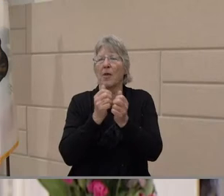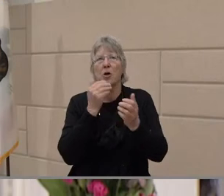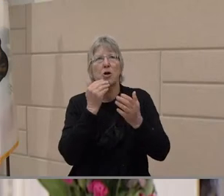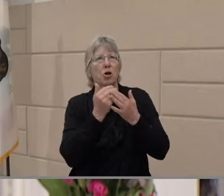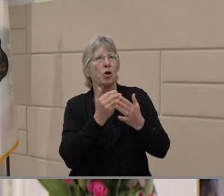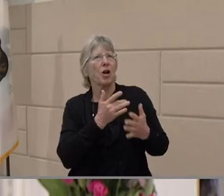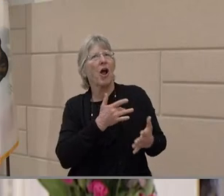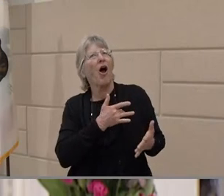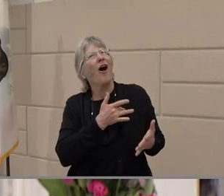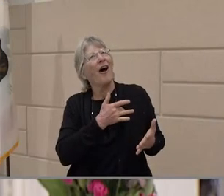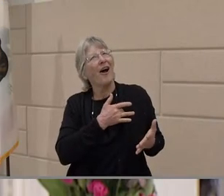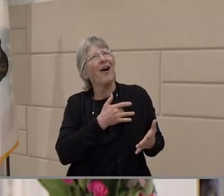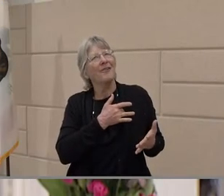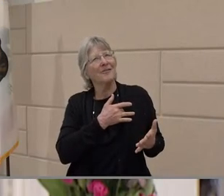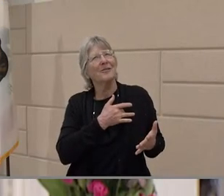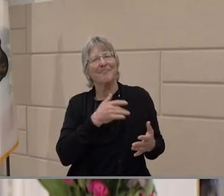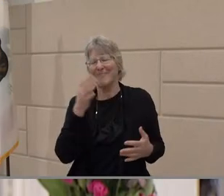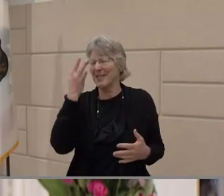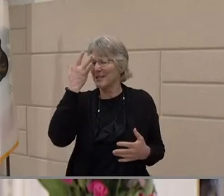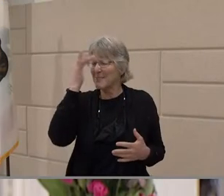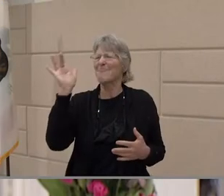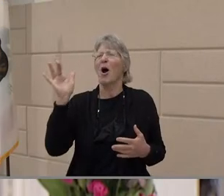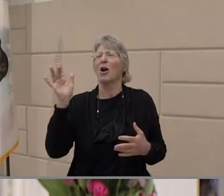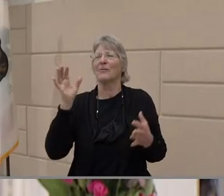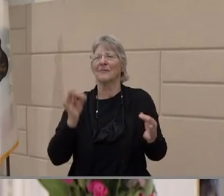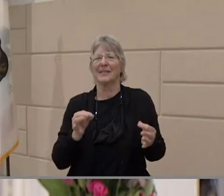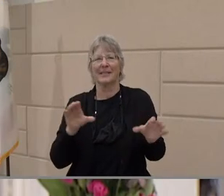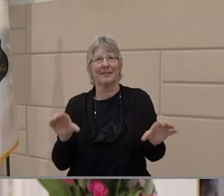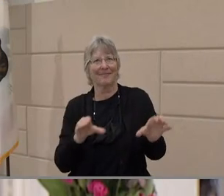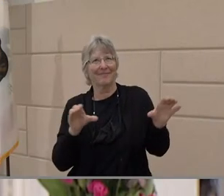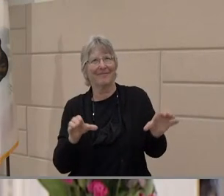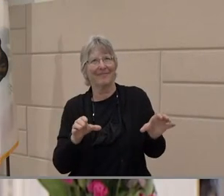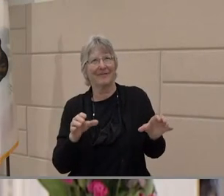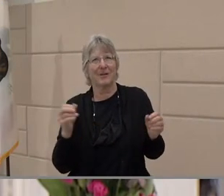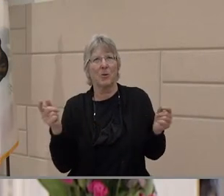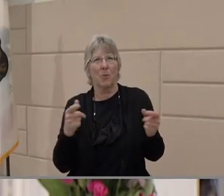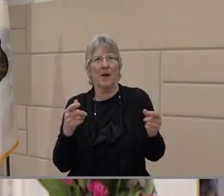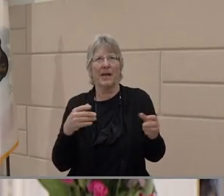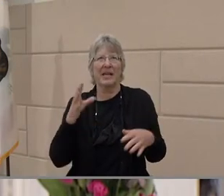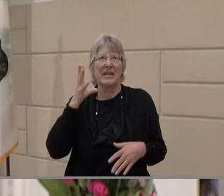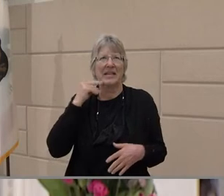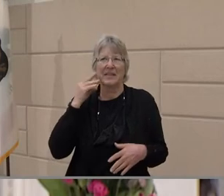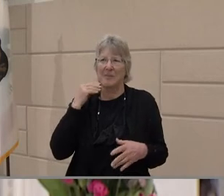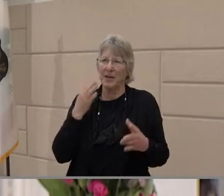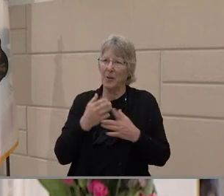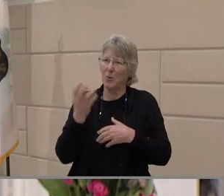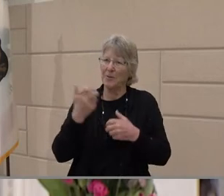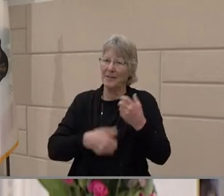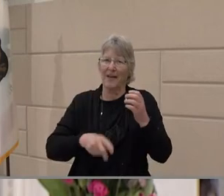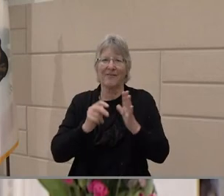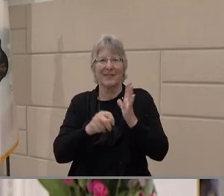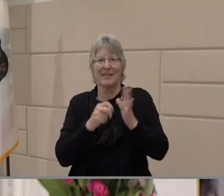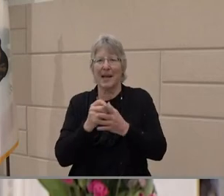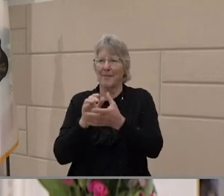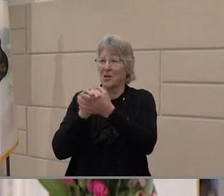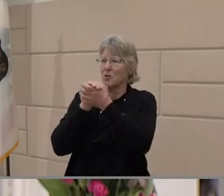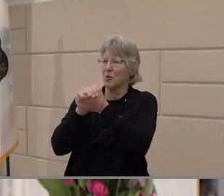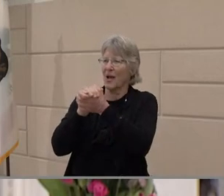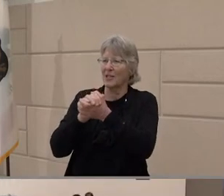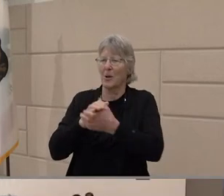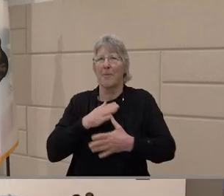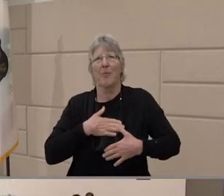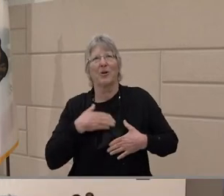เกี่ยนในโยกคณะกรรมการลูกชายเบเกอร์นี่คือจีสกรรมเพียบเมื่อเราฉลาดโดยใช้ส้มออกกุ